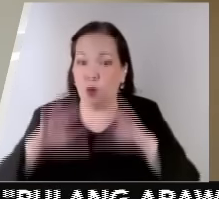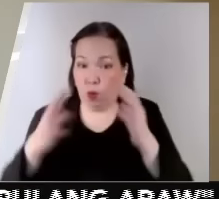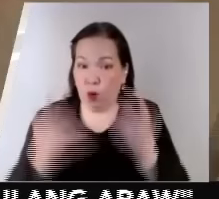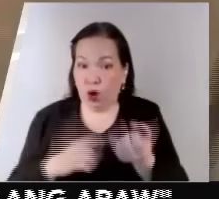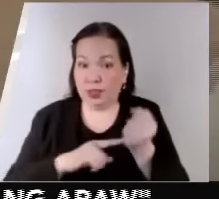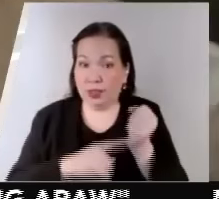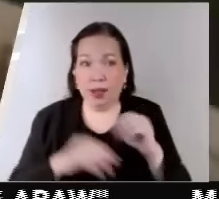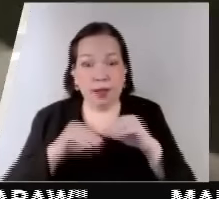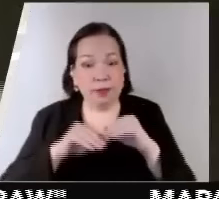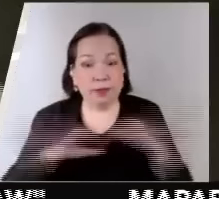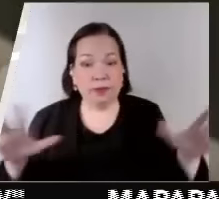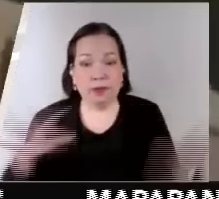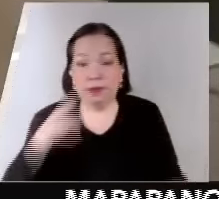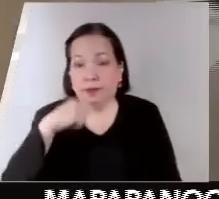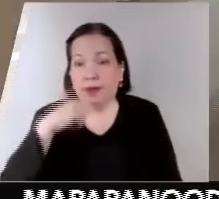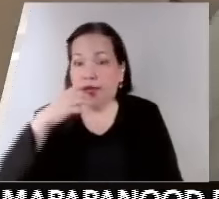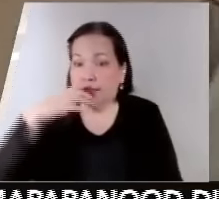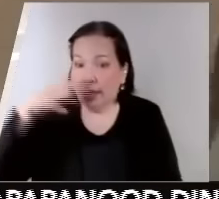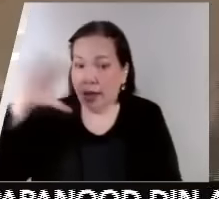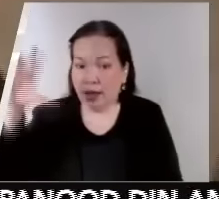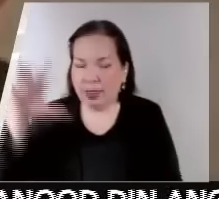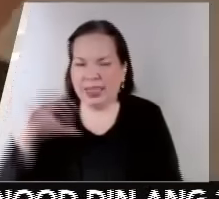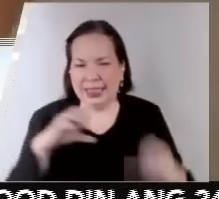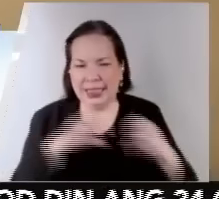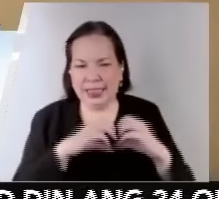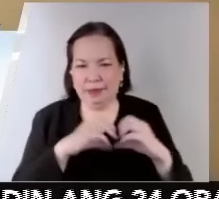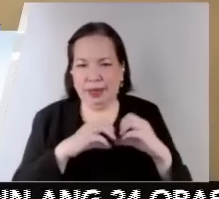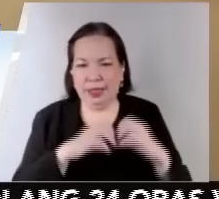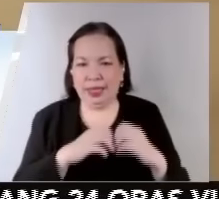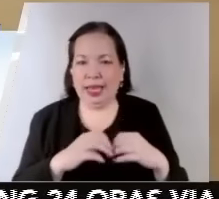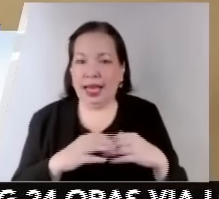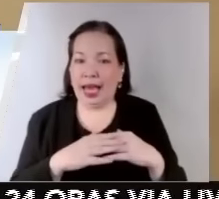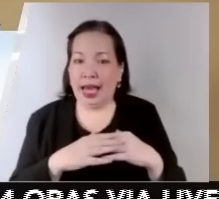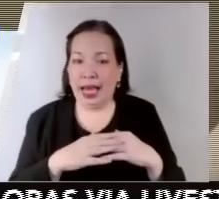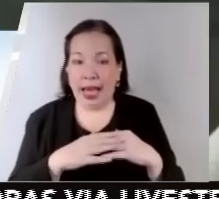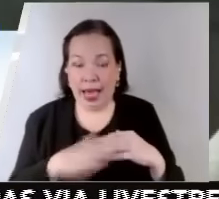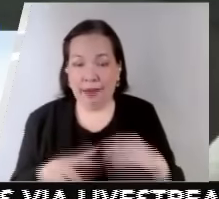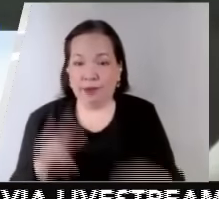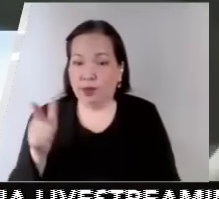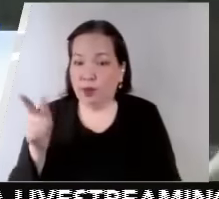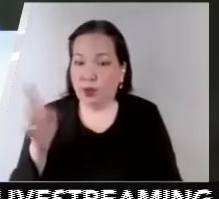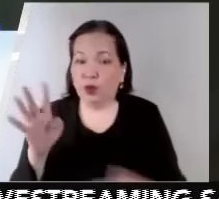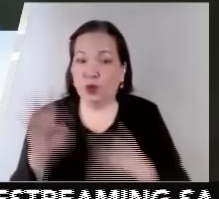sa GMA Prime pagkatapos ng 24 oras.